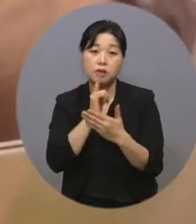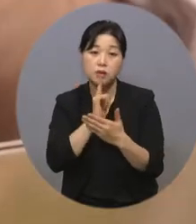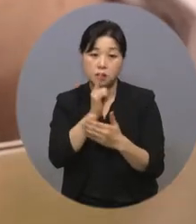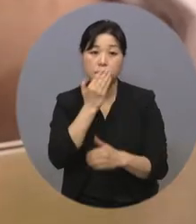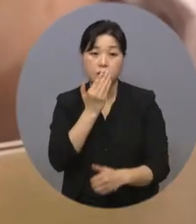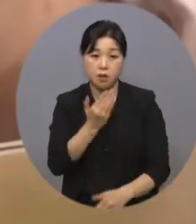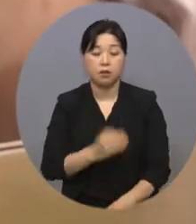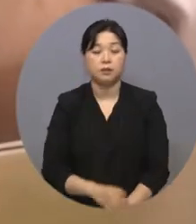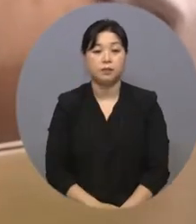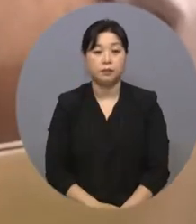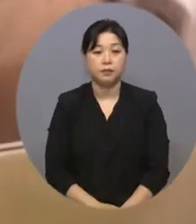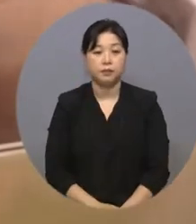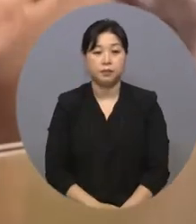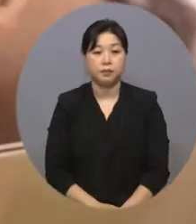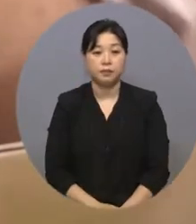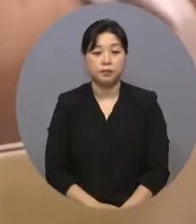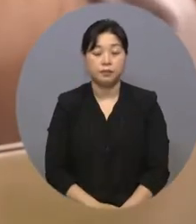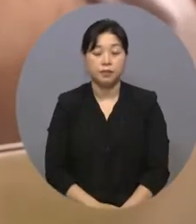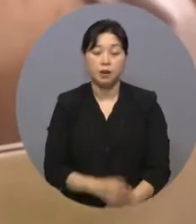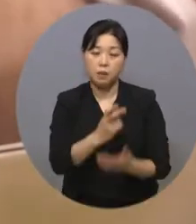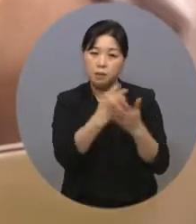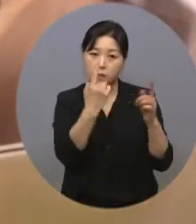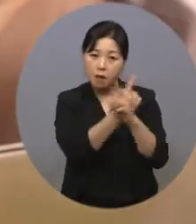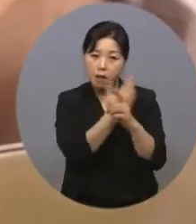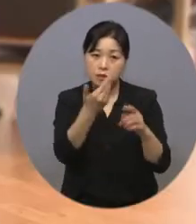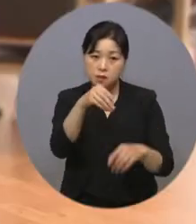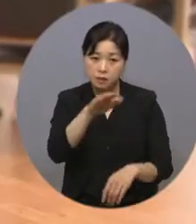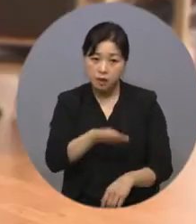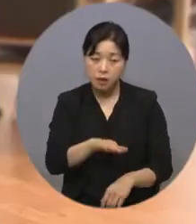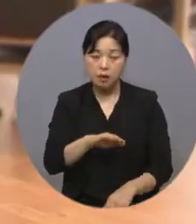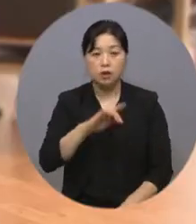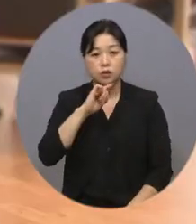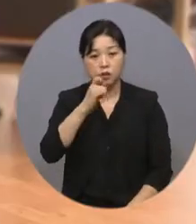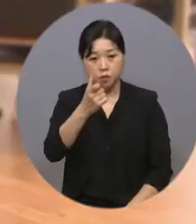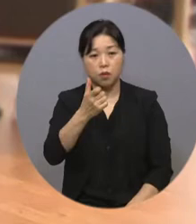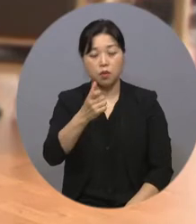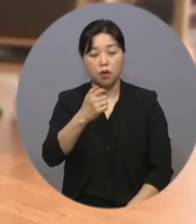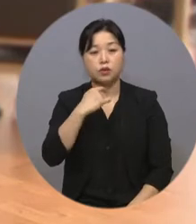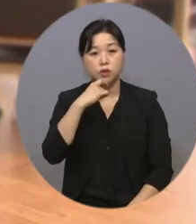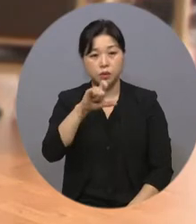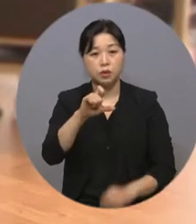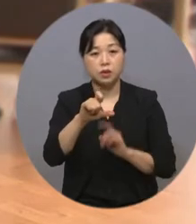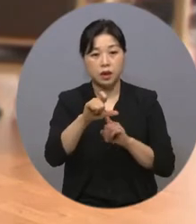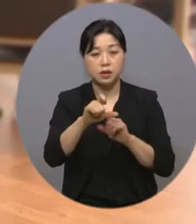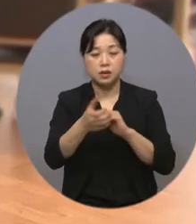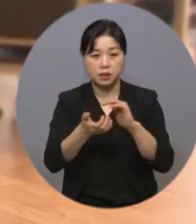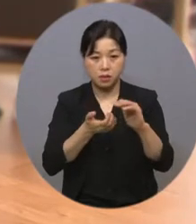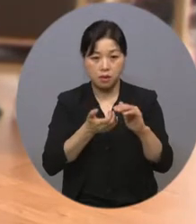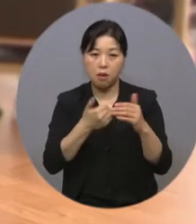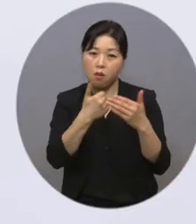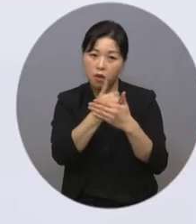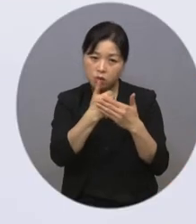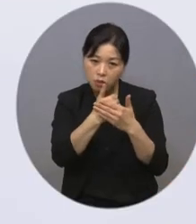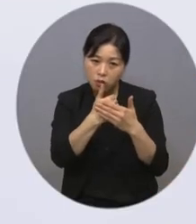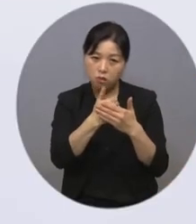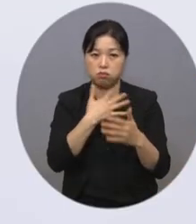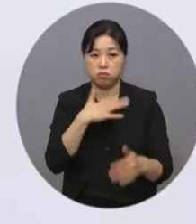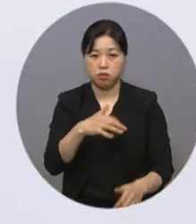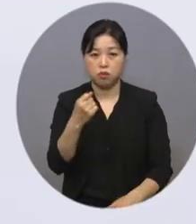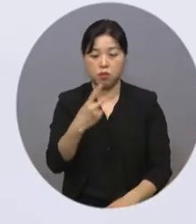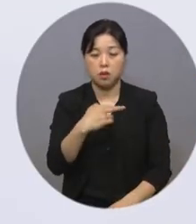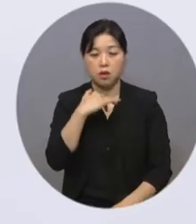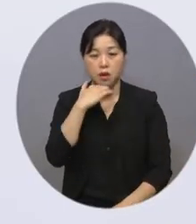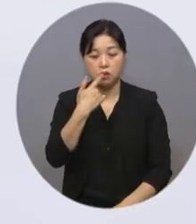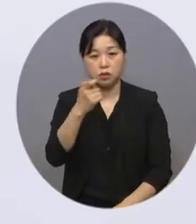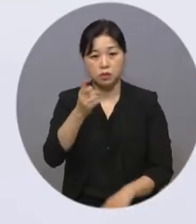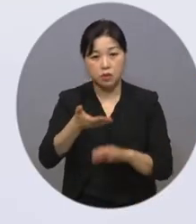됐습니다. 이러한 변화에도 불구하고 65세 이전에 활동지원 서비스를 받지 않았거나 65세가